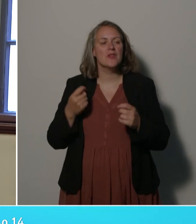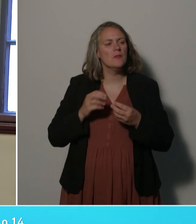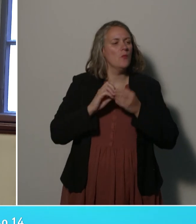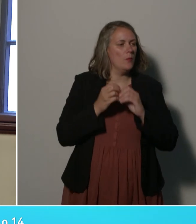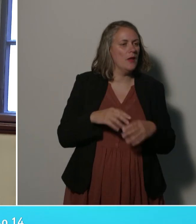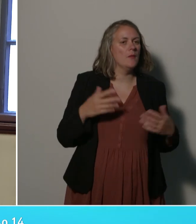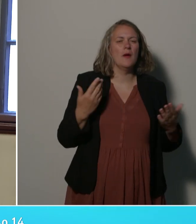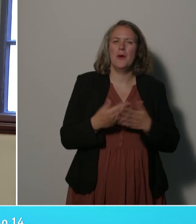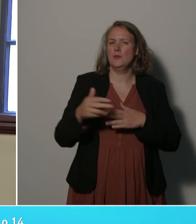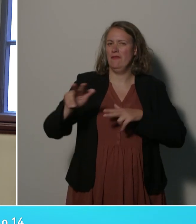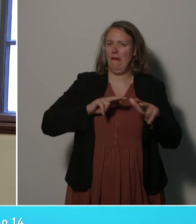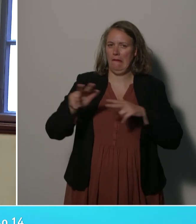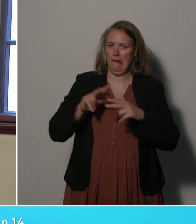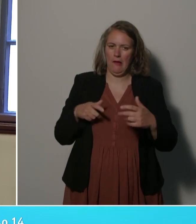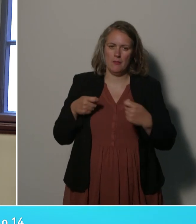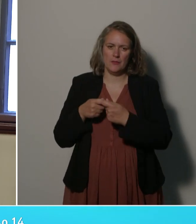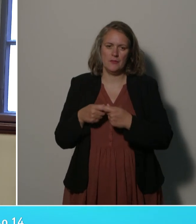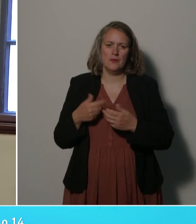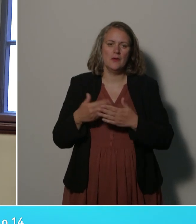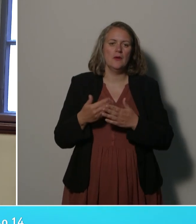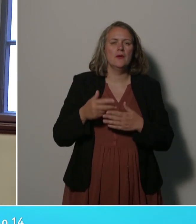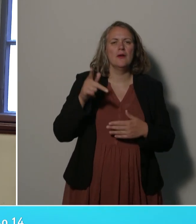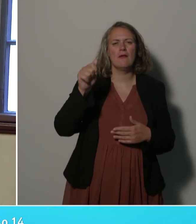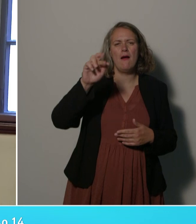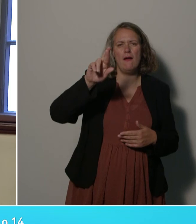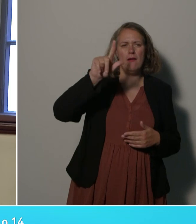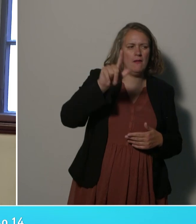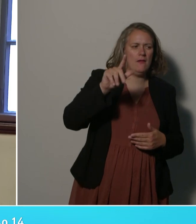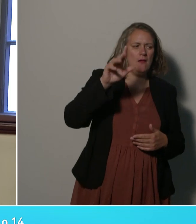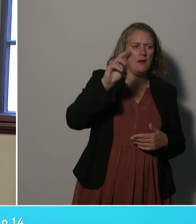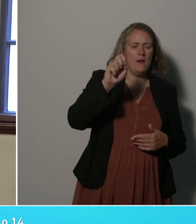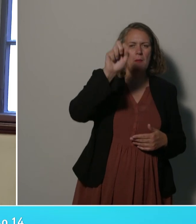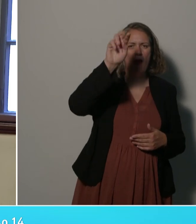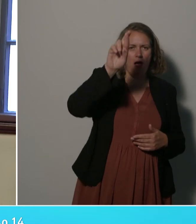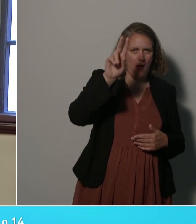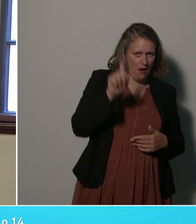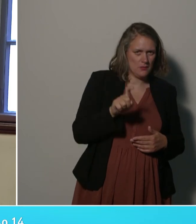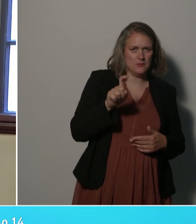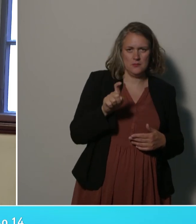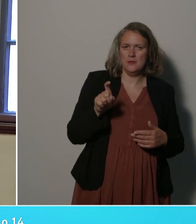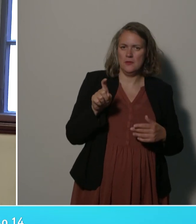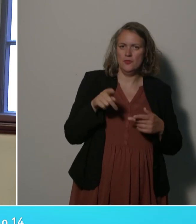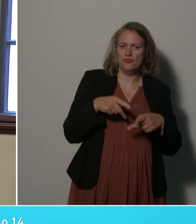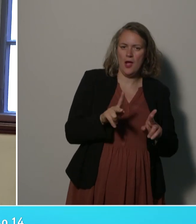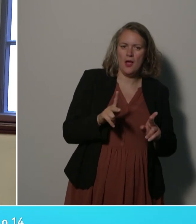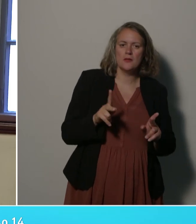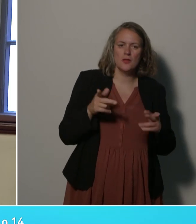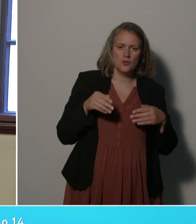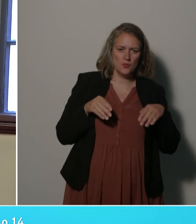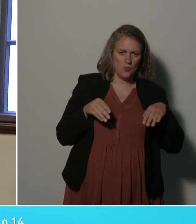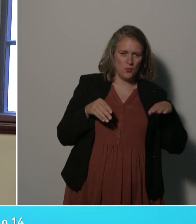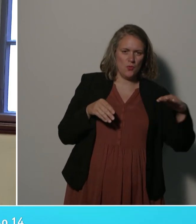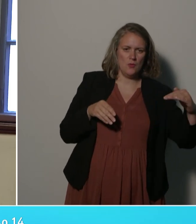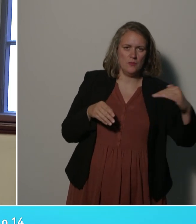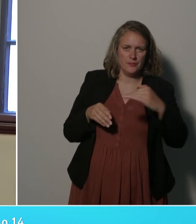verkehrliche Erschließung, wenn man heute auf die Karl-Marx-Straße fährt, das kann oder da reinfahren muss in das Gebiet, das kann schon mal eng werden, weil es ja de facto auch